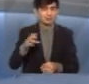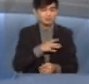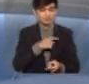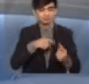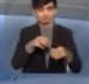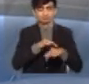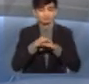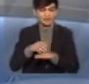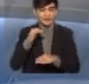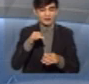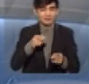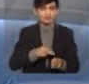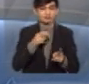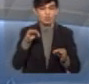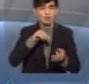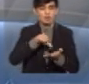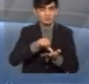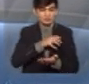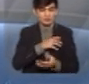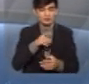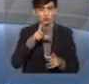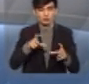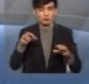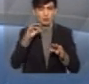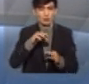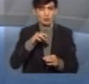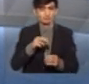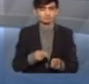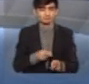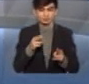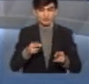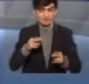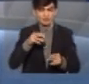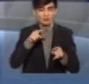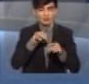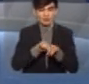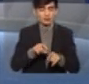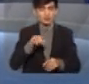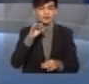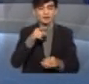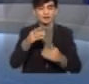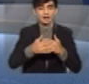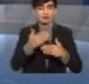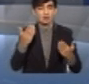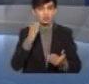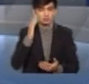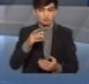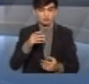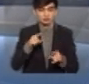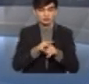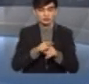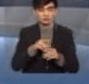– участие в террористической деятельности, вербовке людей, пропаганда терроризма. Итак, какое же наказание они